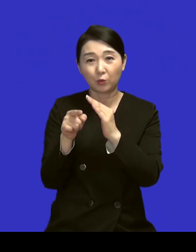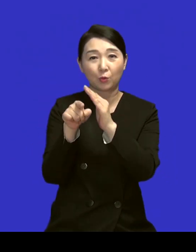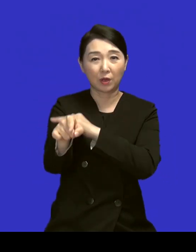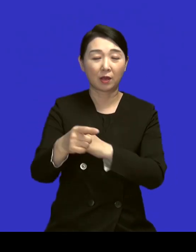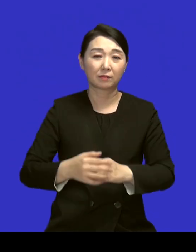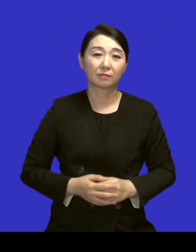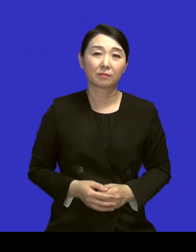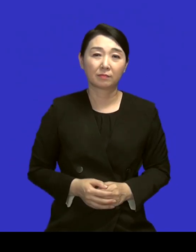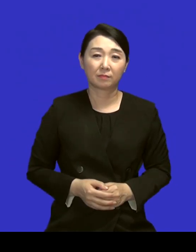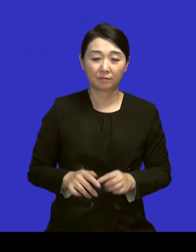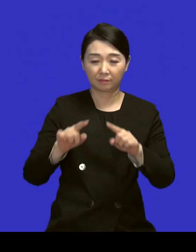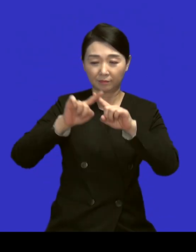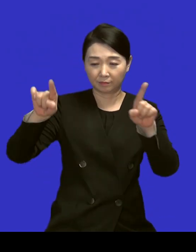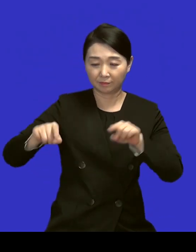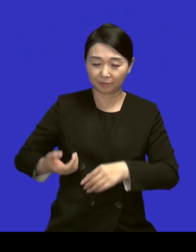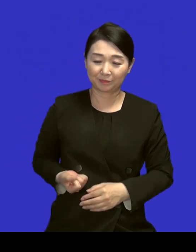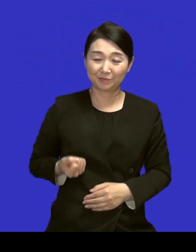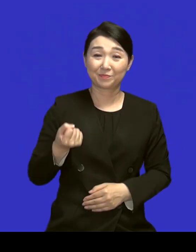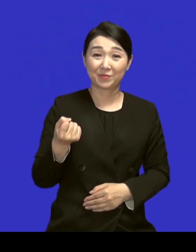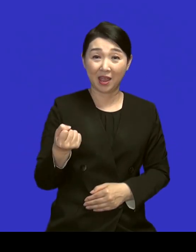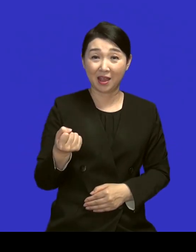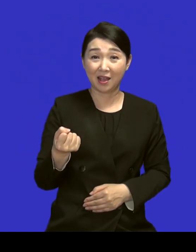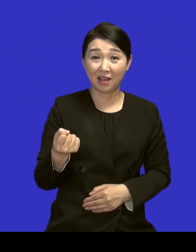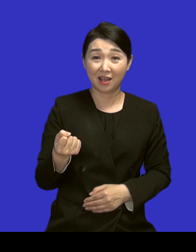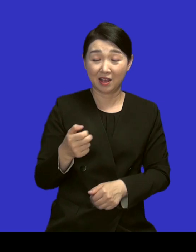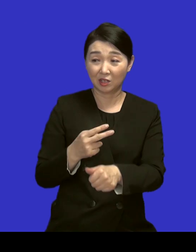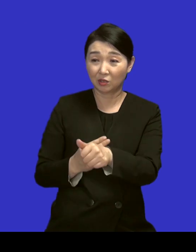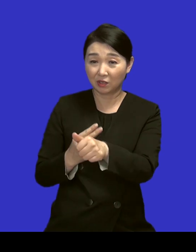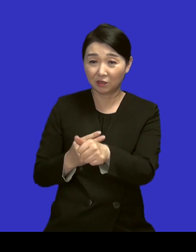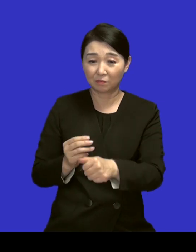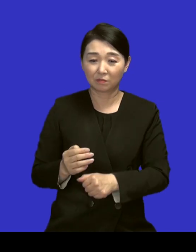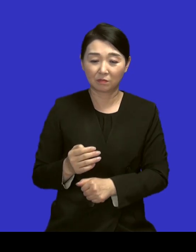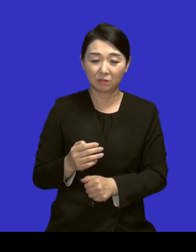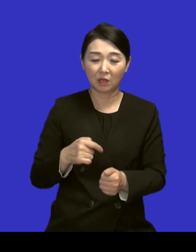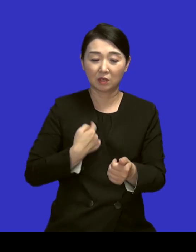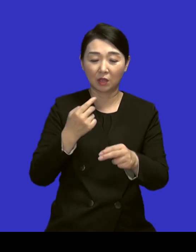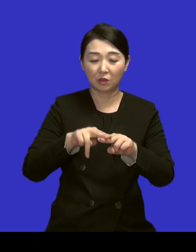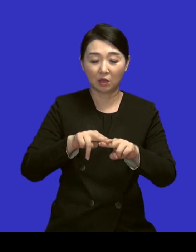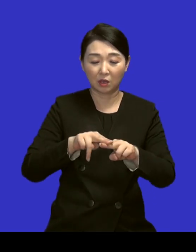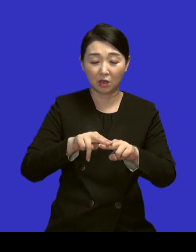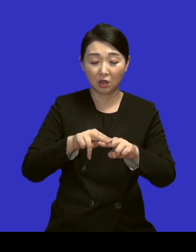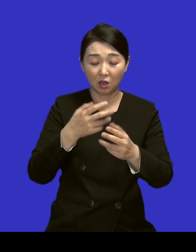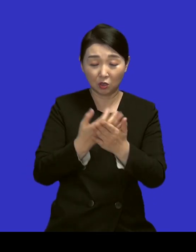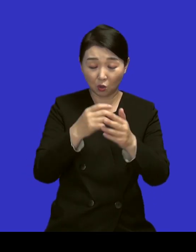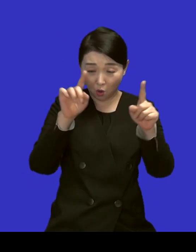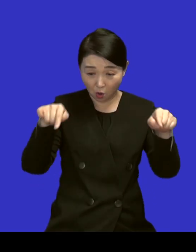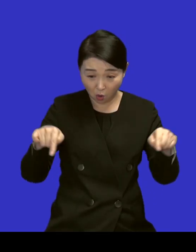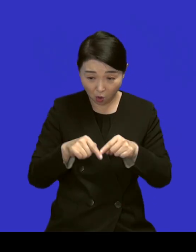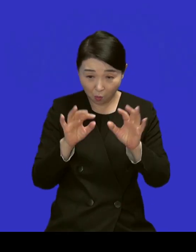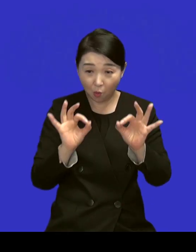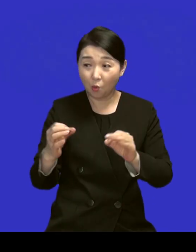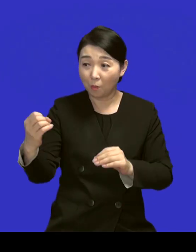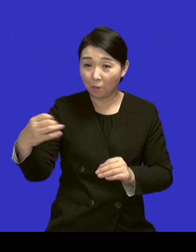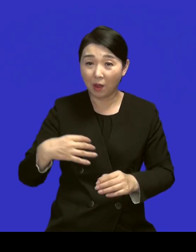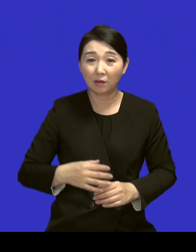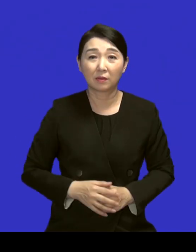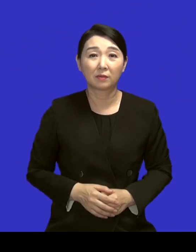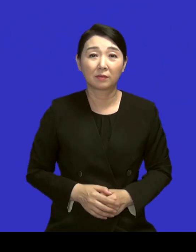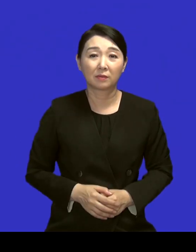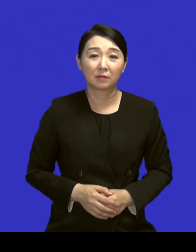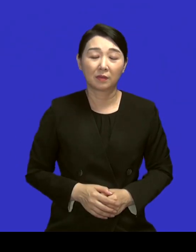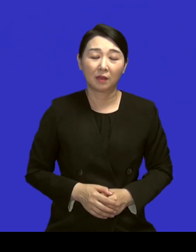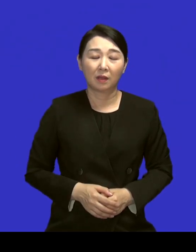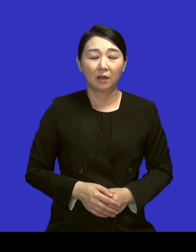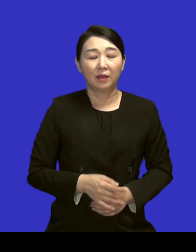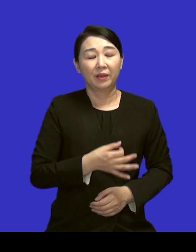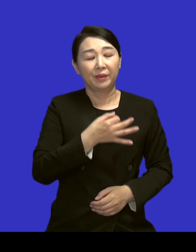들고 찾아갔는데 저희 선생님께서 제 자퇴서를 이렇게 보시자마자 이렇게 하셨던 말이 한숨을